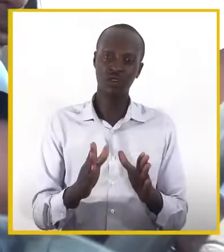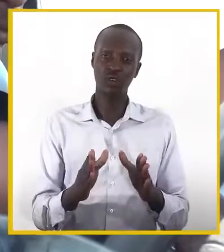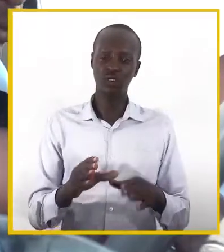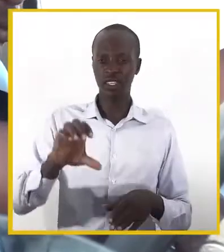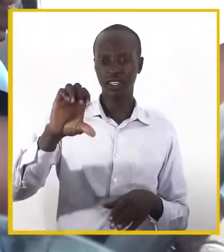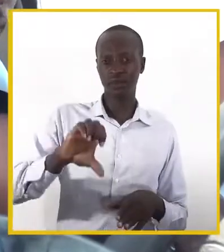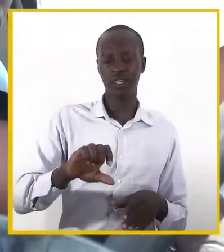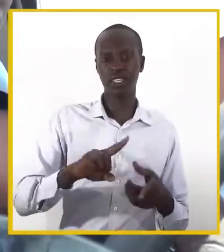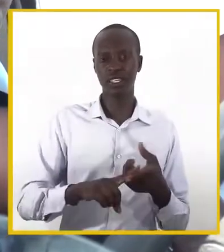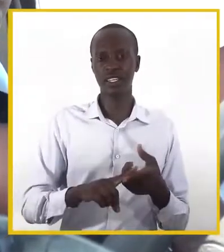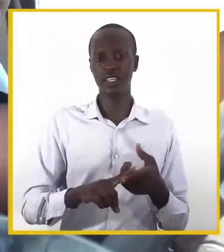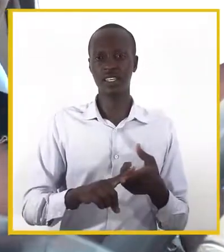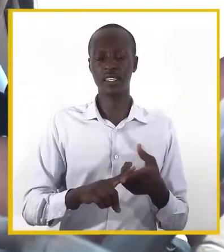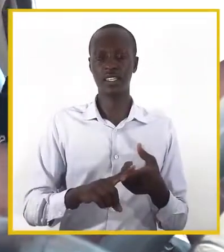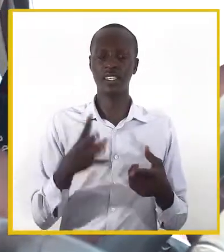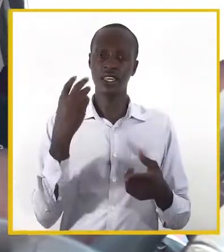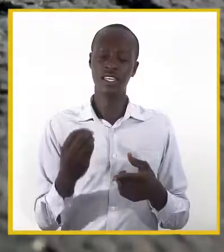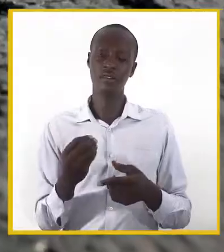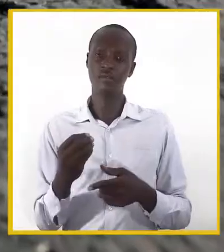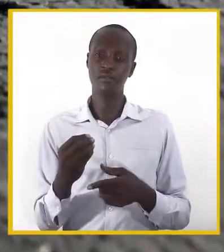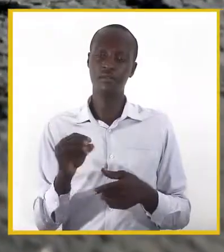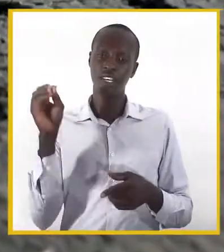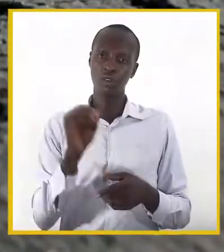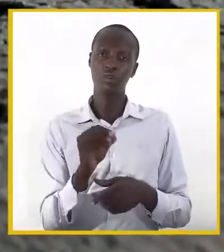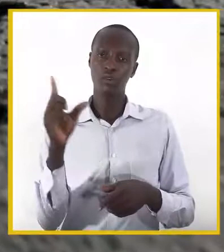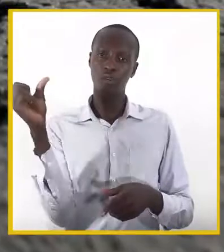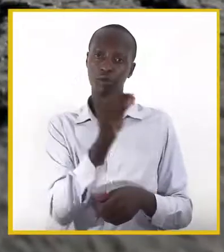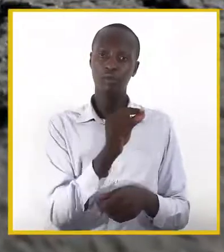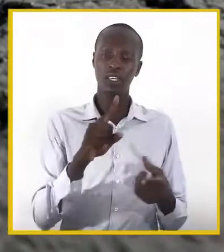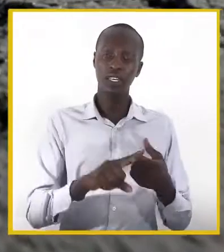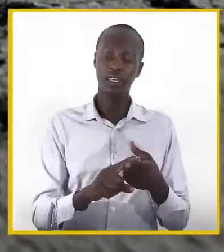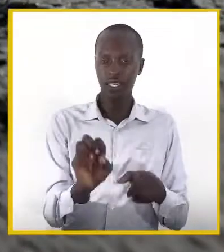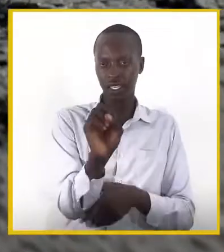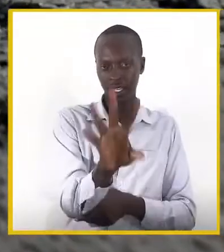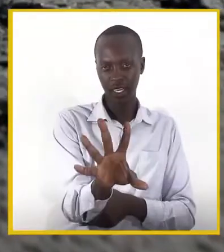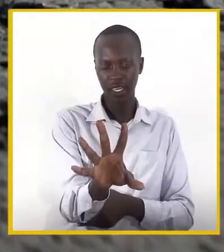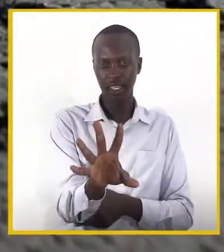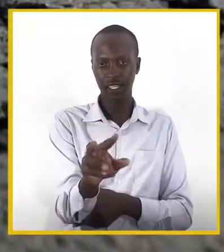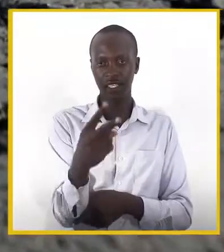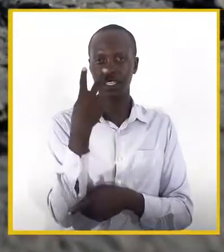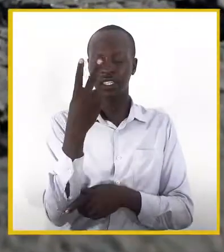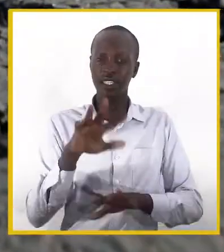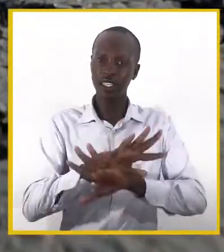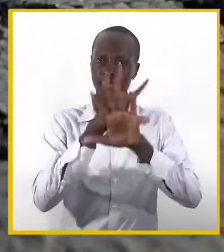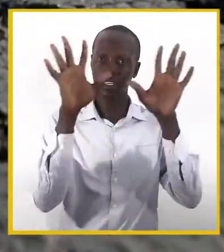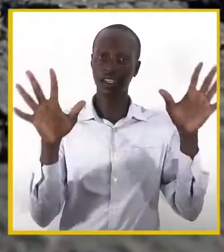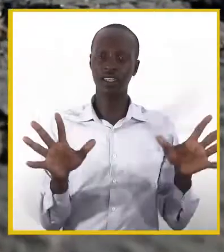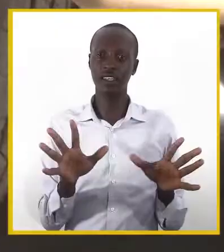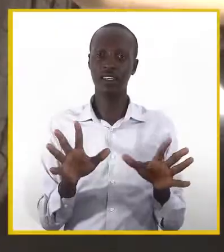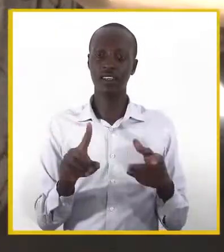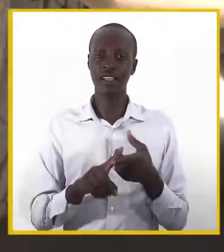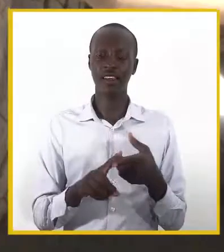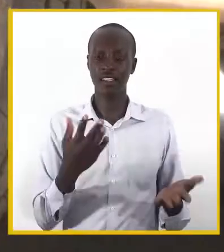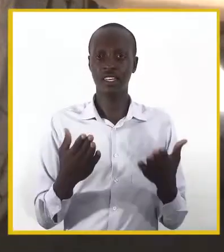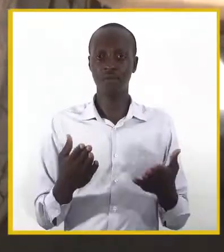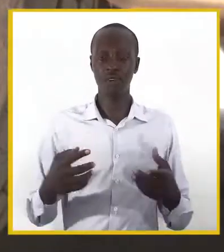mapotholes, munofanira kufamba nespeed yakanaka uchikwanisa kurijusawo, uchikwanisa kuflasha kuona kuti pane pothole. Endewo mataya angu